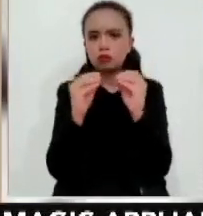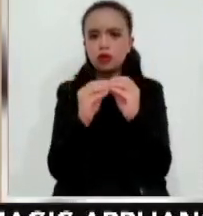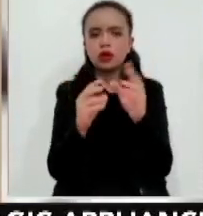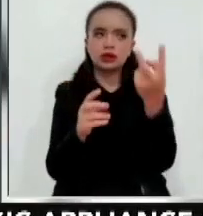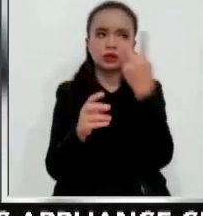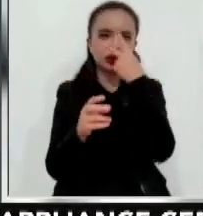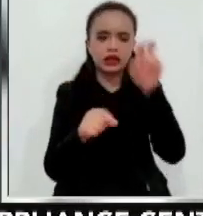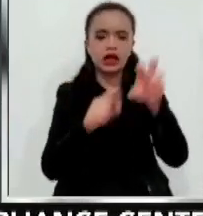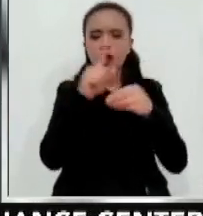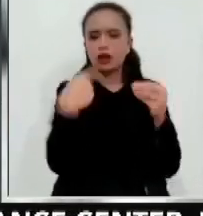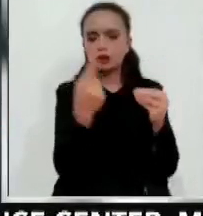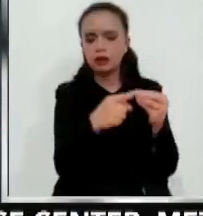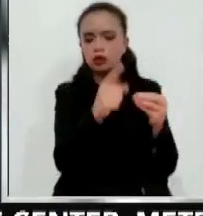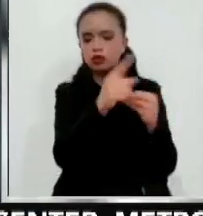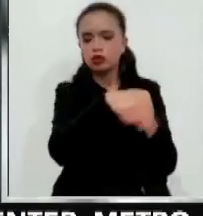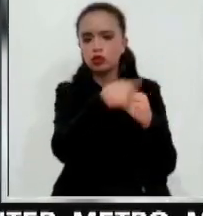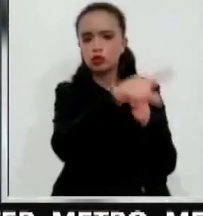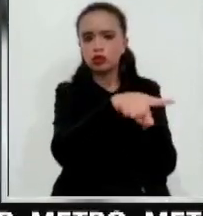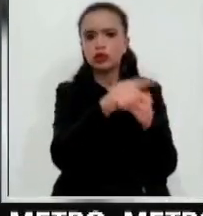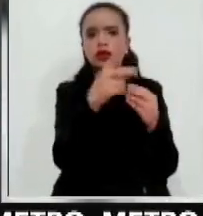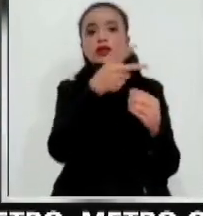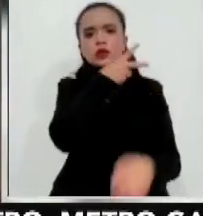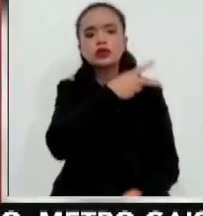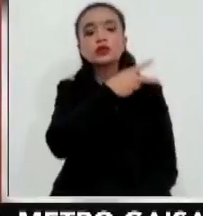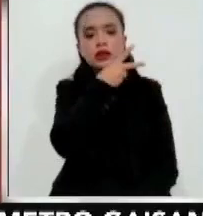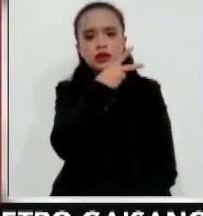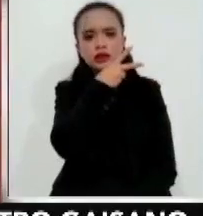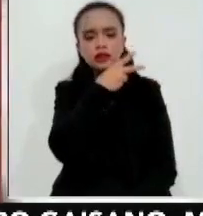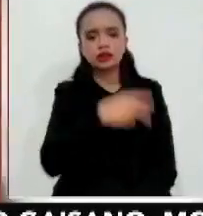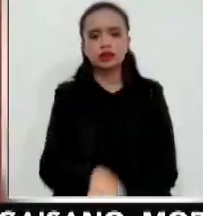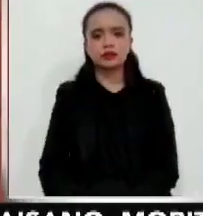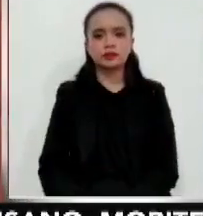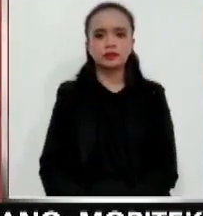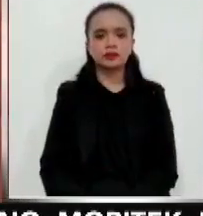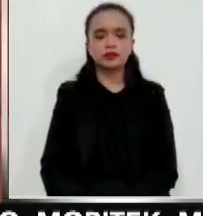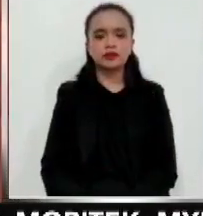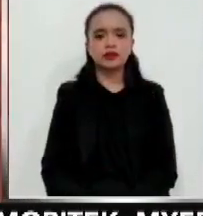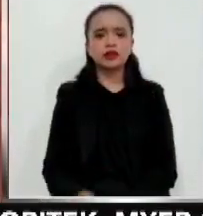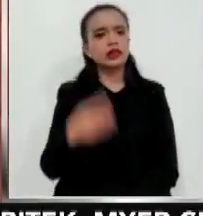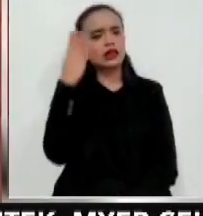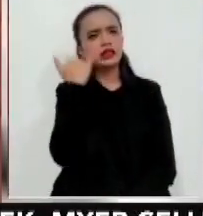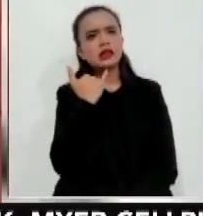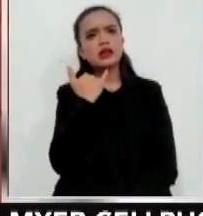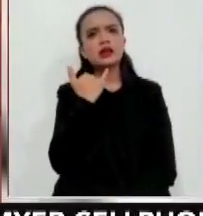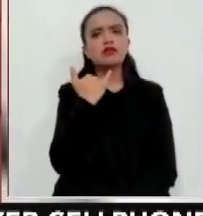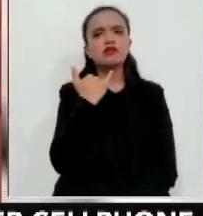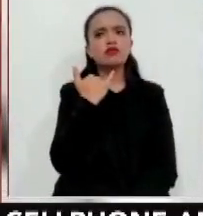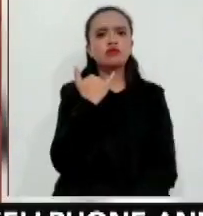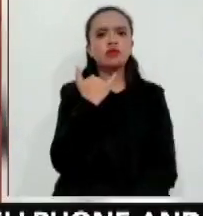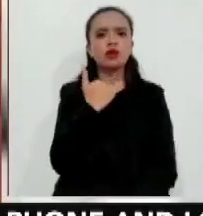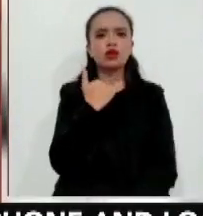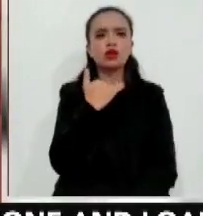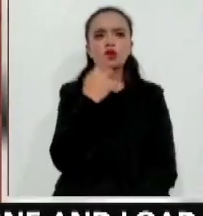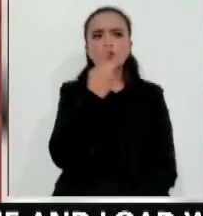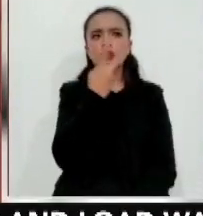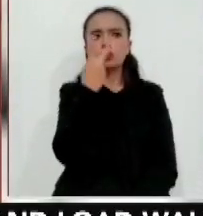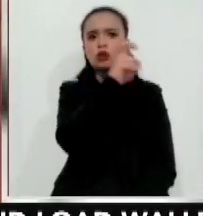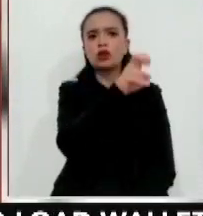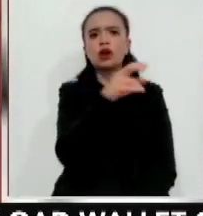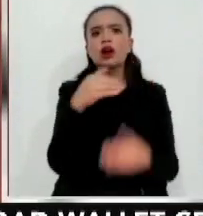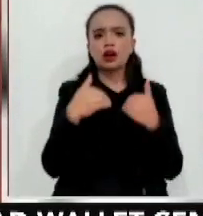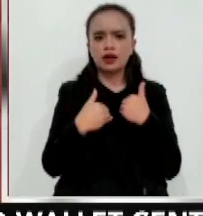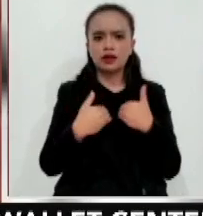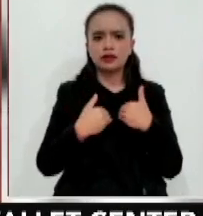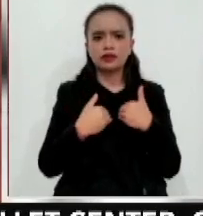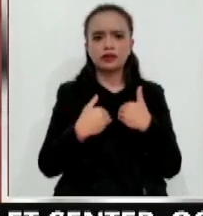mga salarin na mga suspect natin. Vital kasi on the spot, they were put in a place